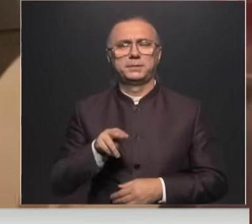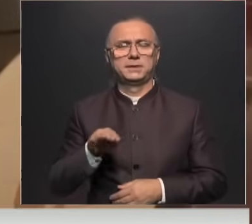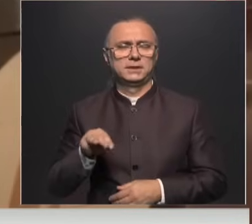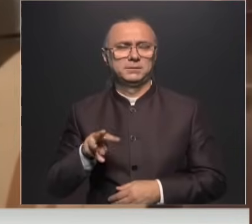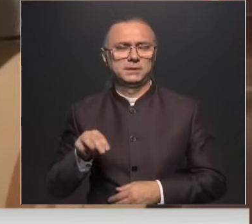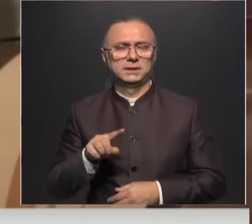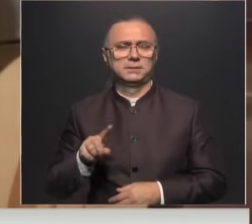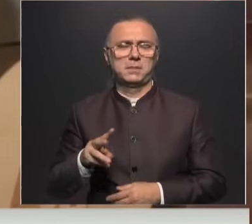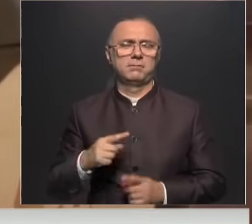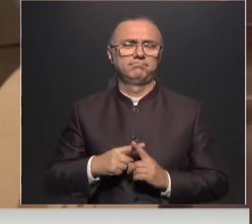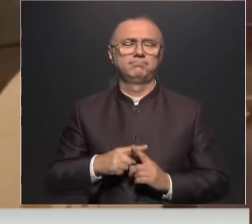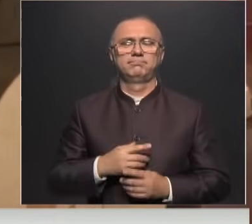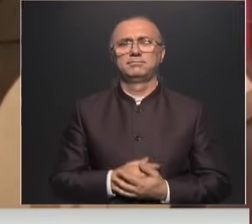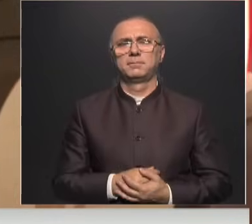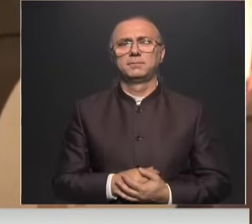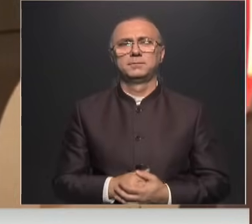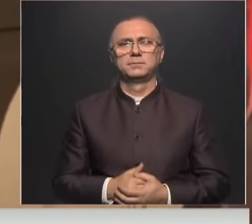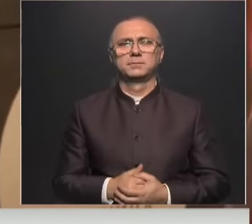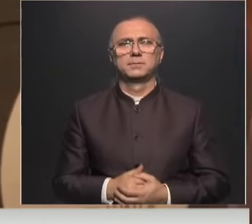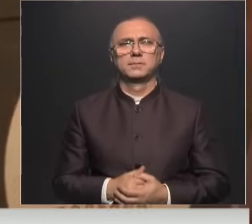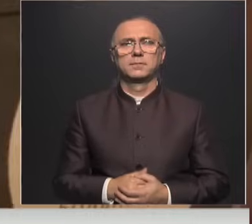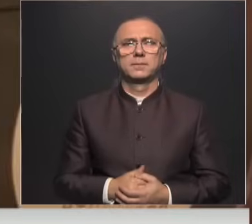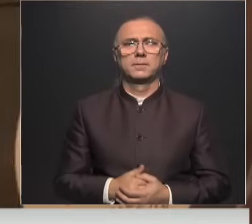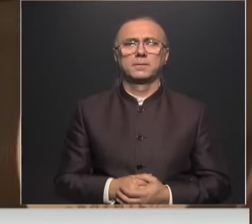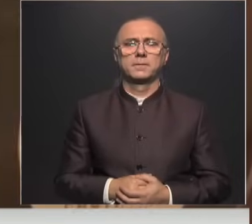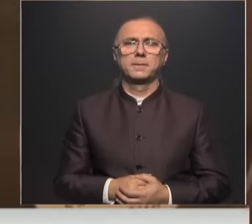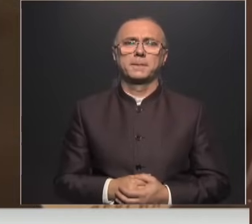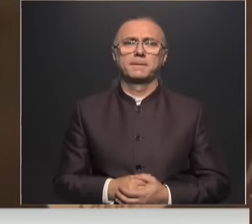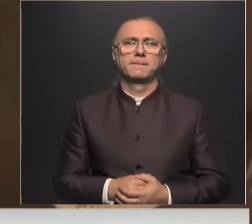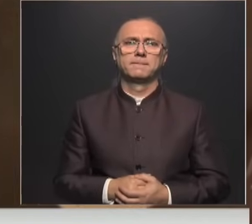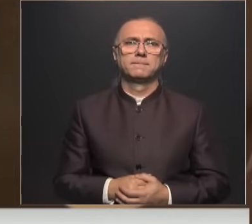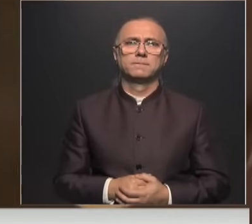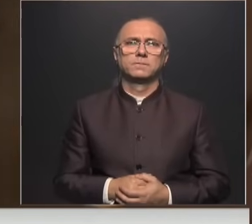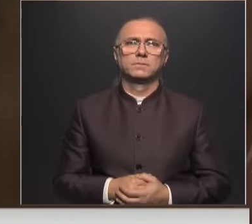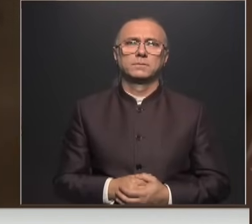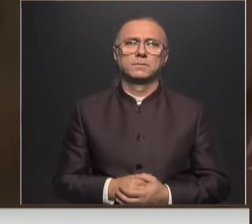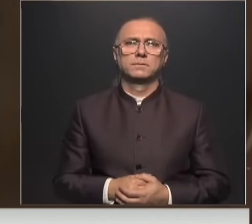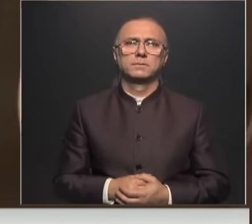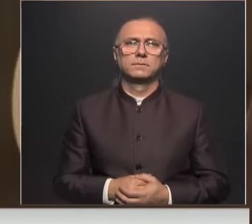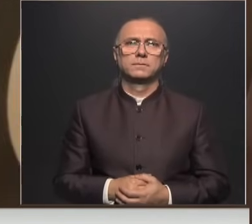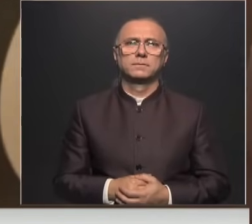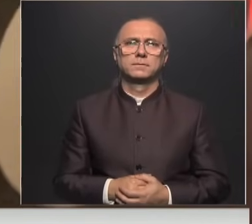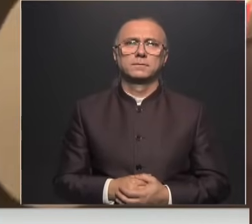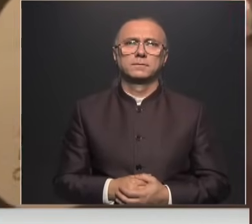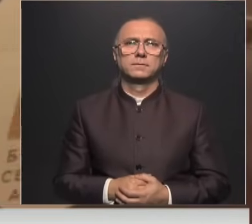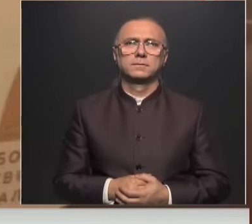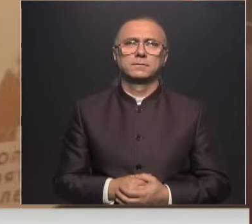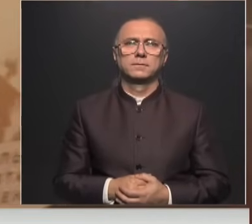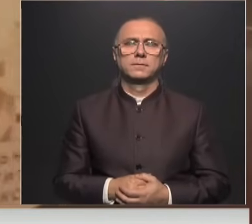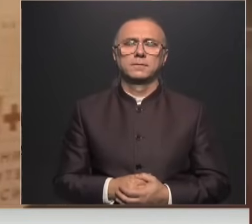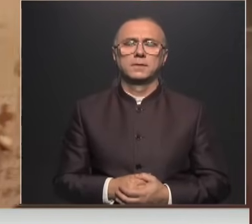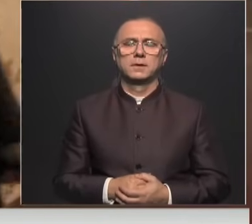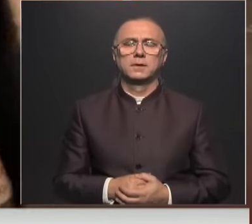Сергей, наш пациент, который еще прошлой зимой поступил к нам, сразу запомнился своей